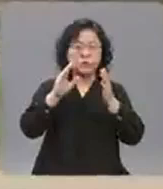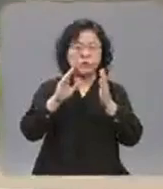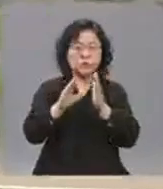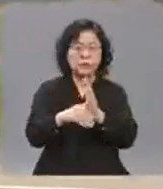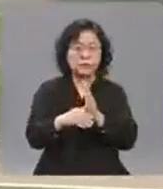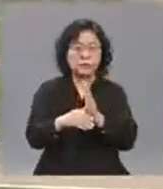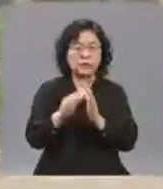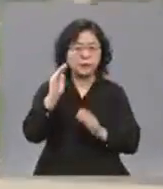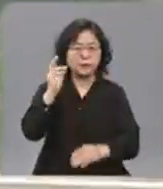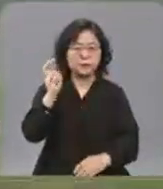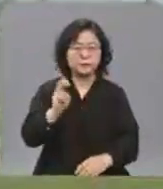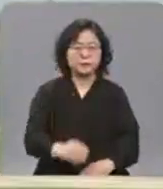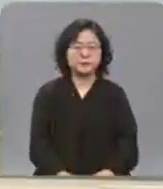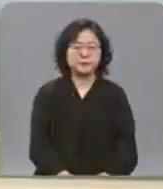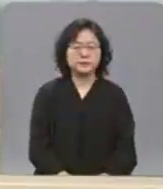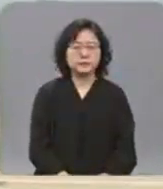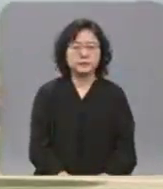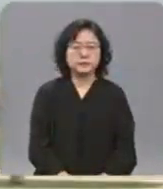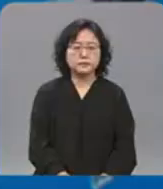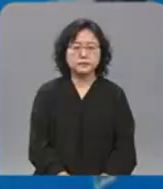KBS 뉴스 박지성입니다.